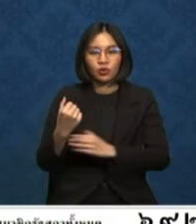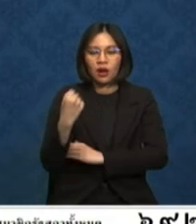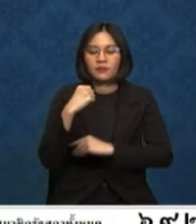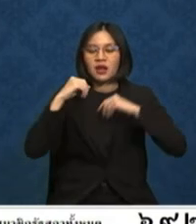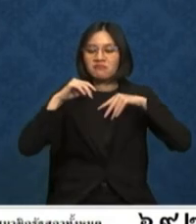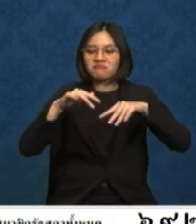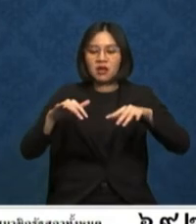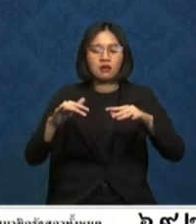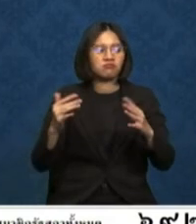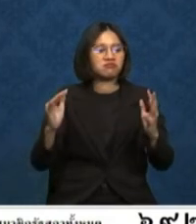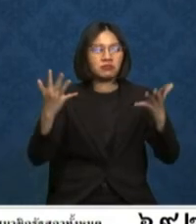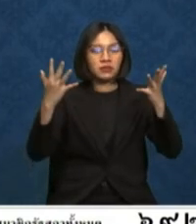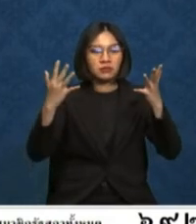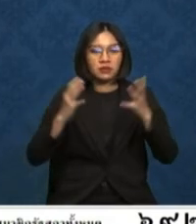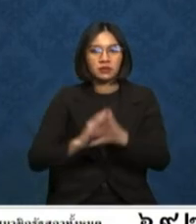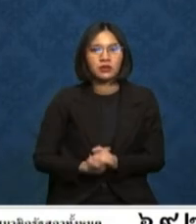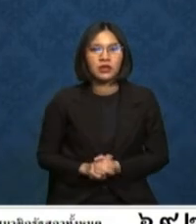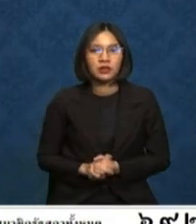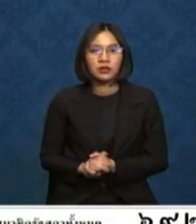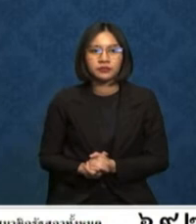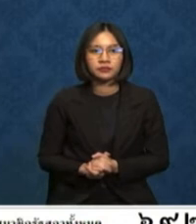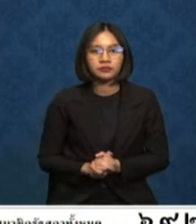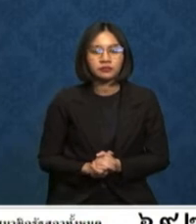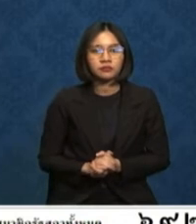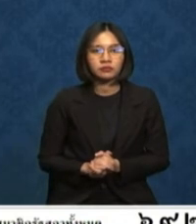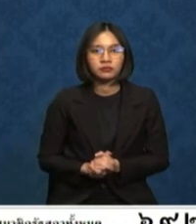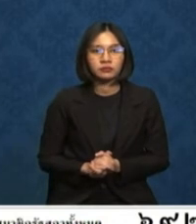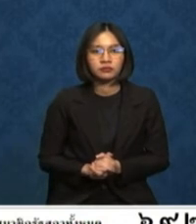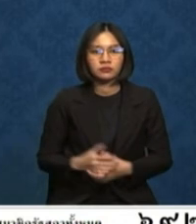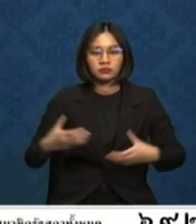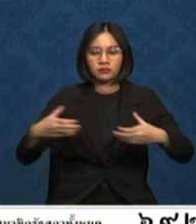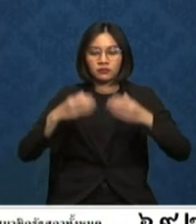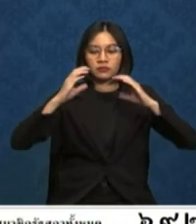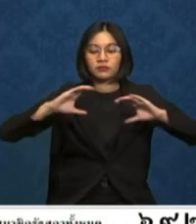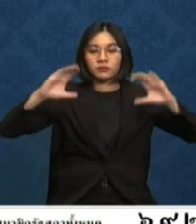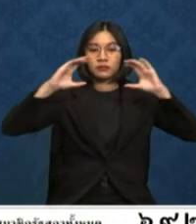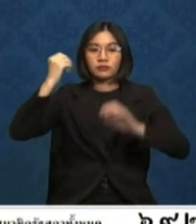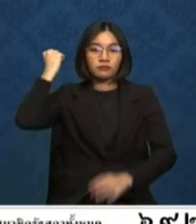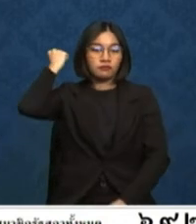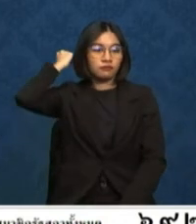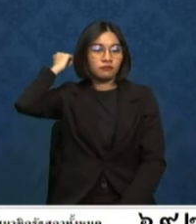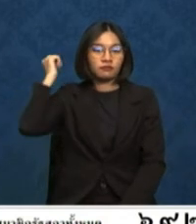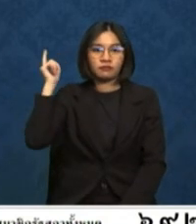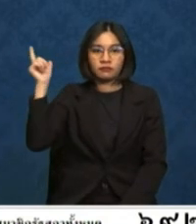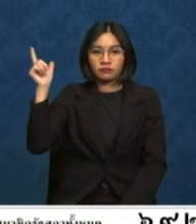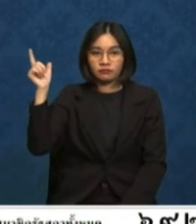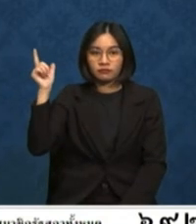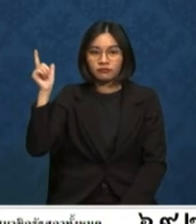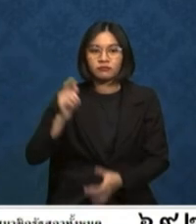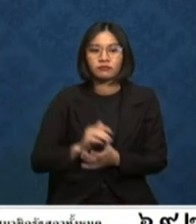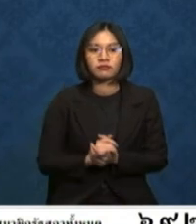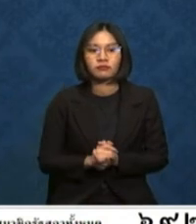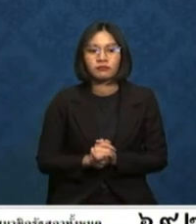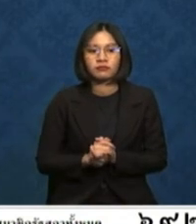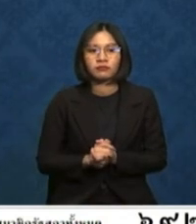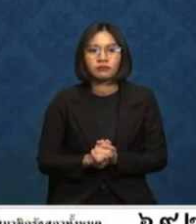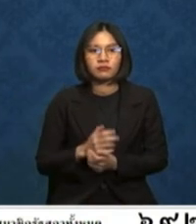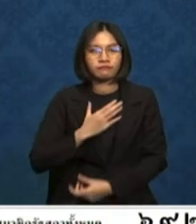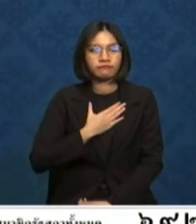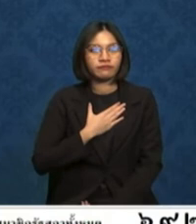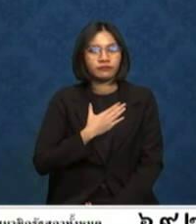อำนาจเลยท่านประธานคะรัฐบาลคุณแพทองธารชินวัตรเนี่ยทำให้ดิฉัน